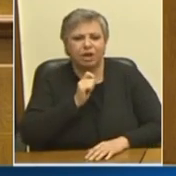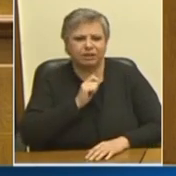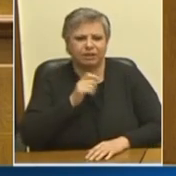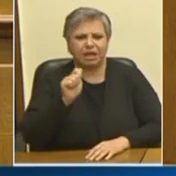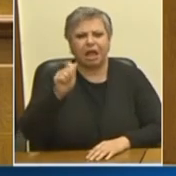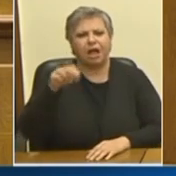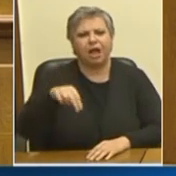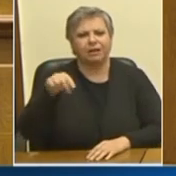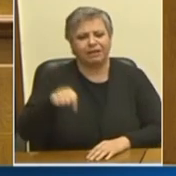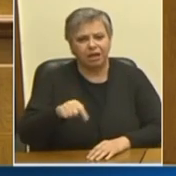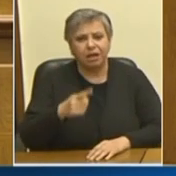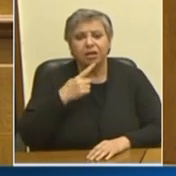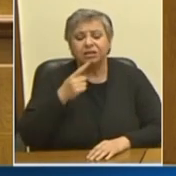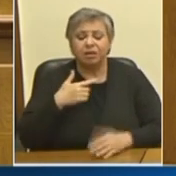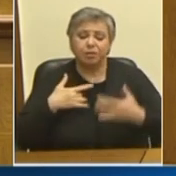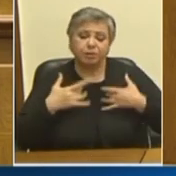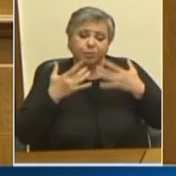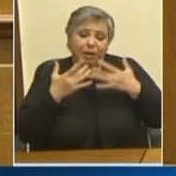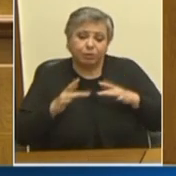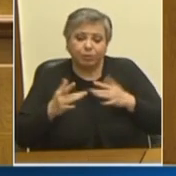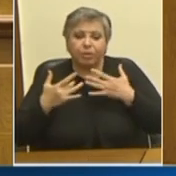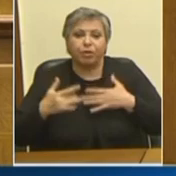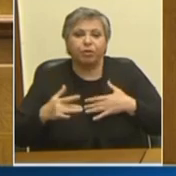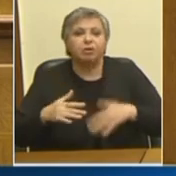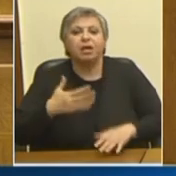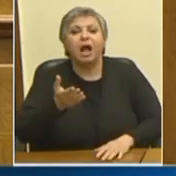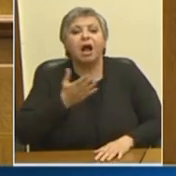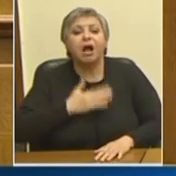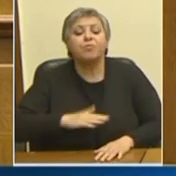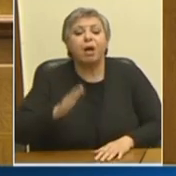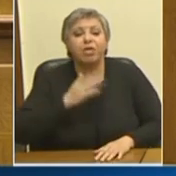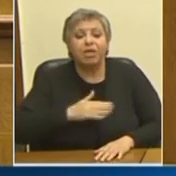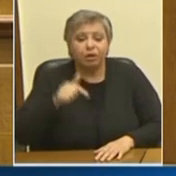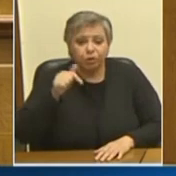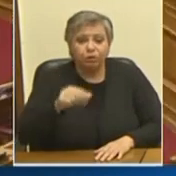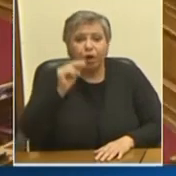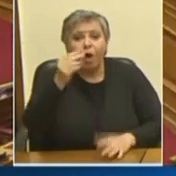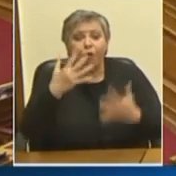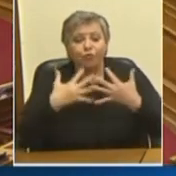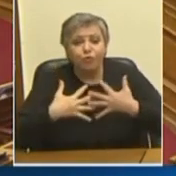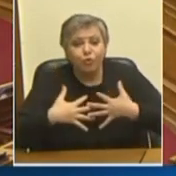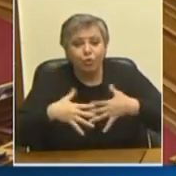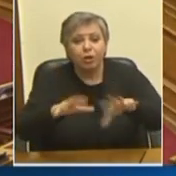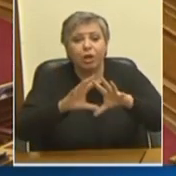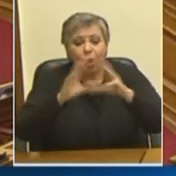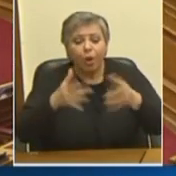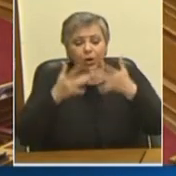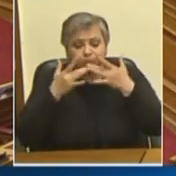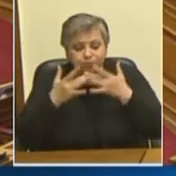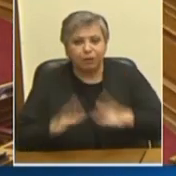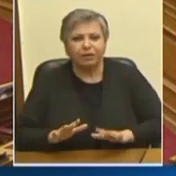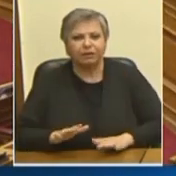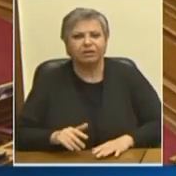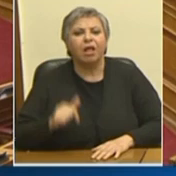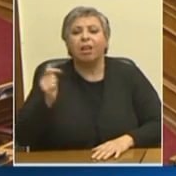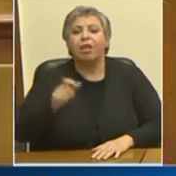παρετούμαστε? Η Βουλή να παρετηθεί. Η Βουλή να παρετηθεί από όλα. Ένας-ένας θα βγει να παρετείται από τα